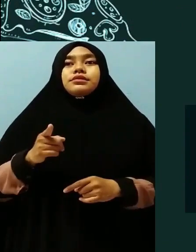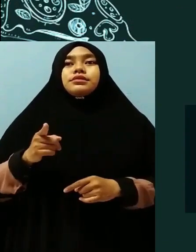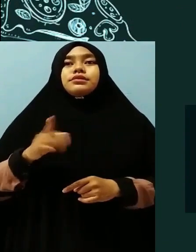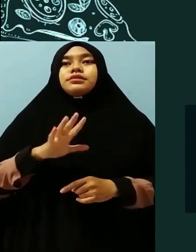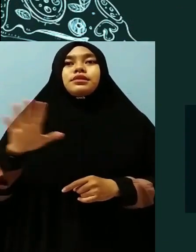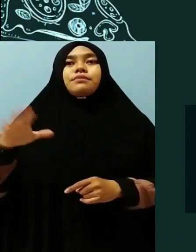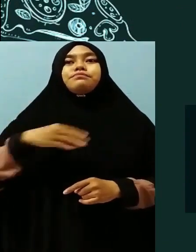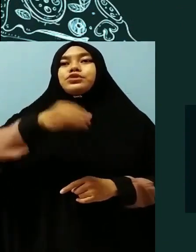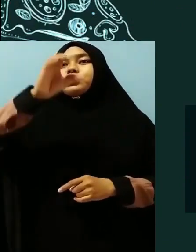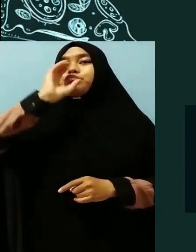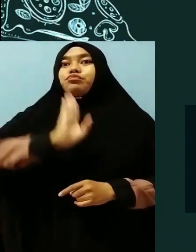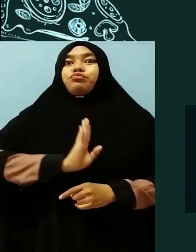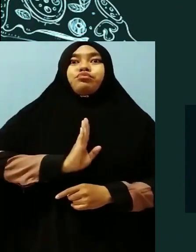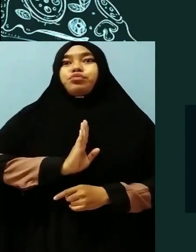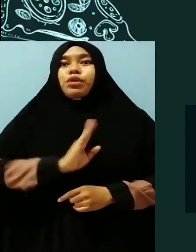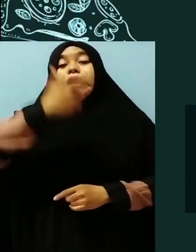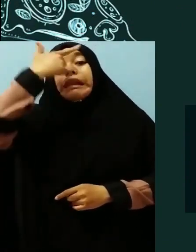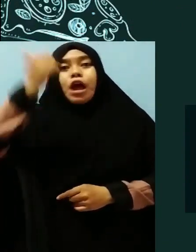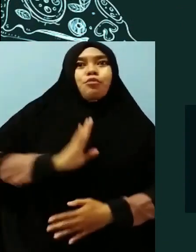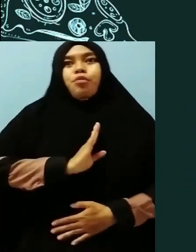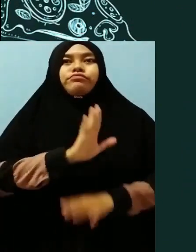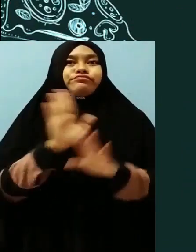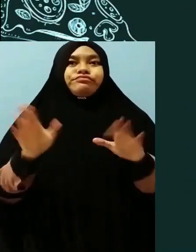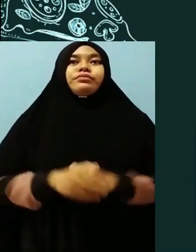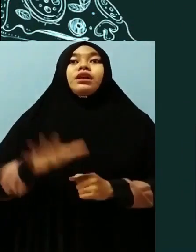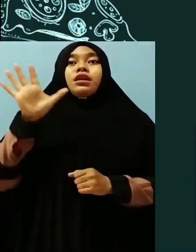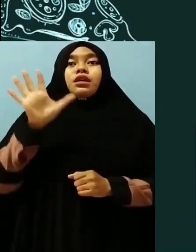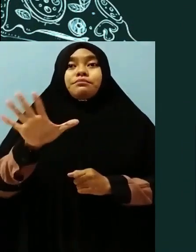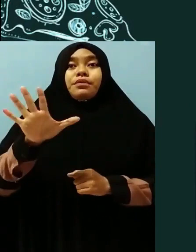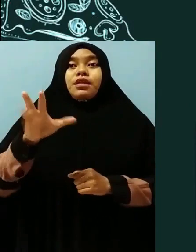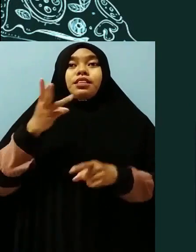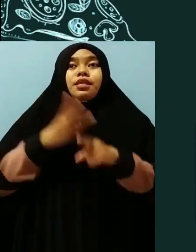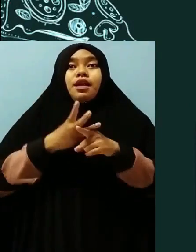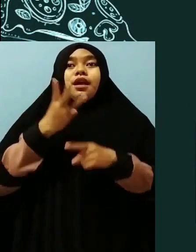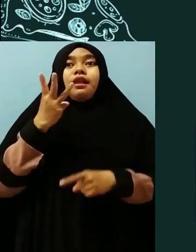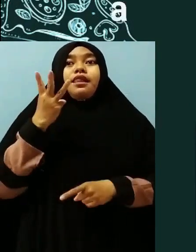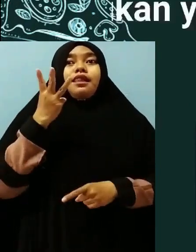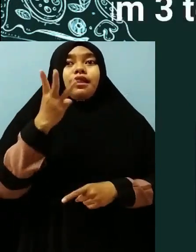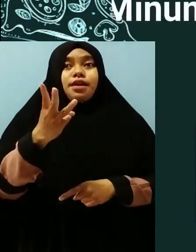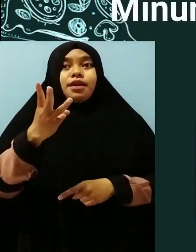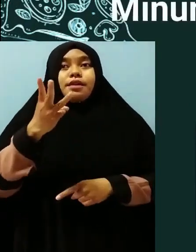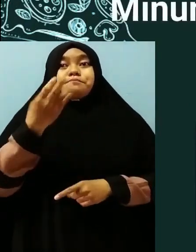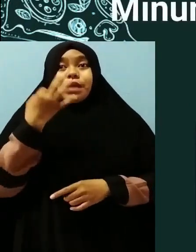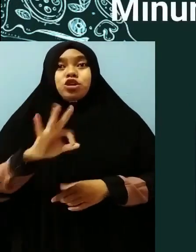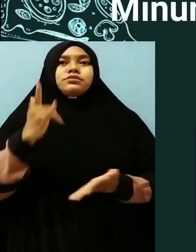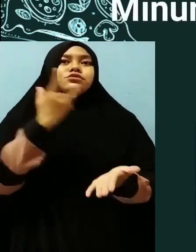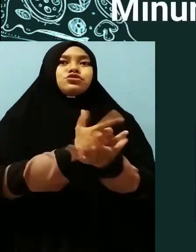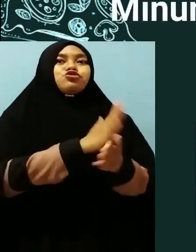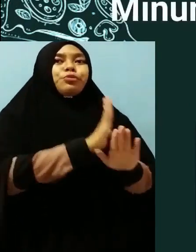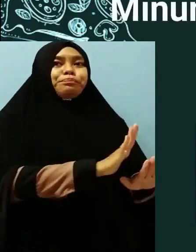agar kalian tidak tersedak karena minum terburu-buru. Minum perlahan-lahan 3 kali tegukan baru